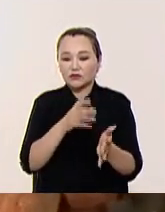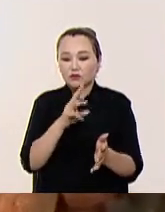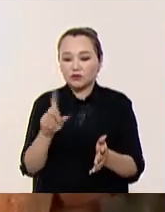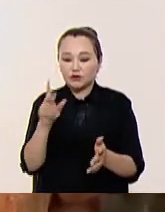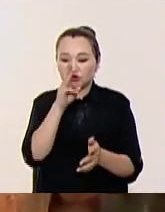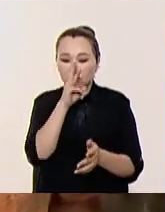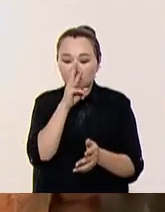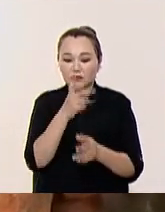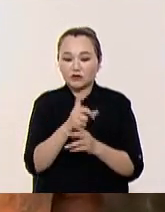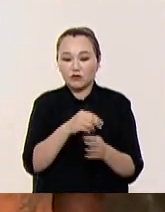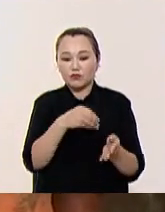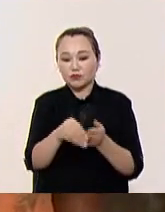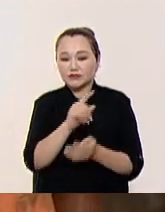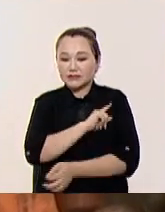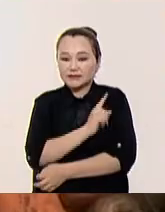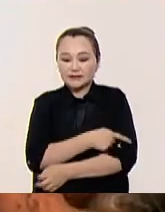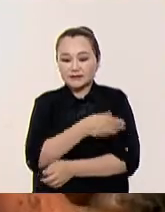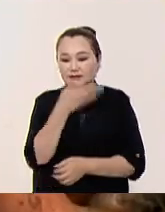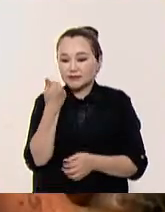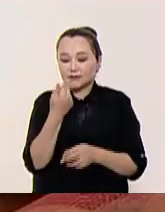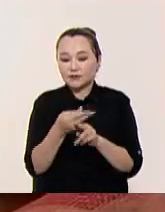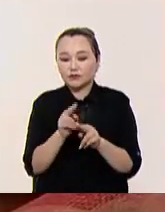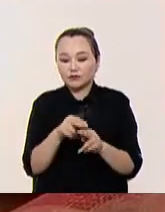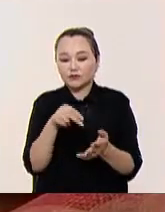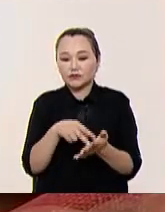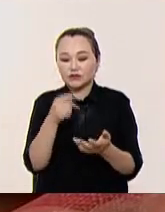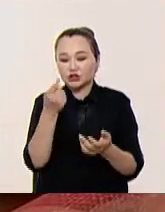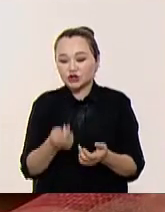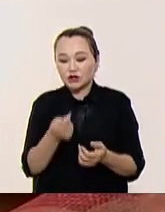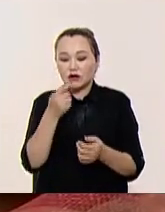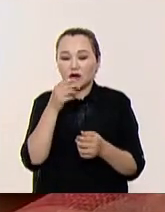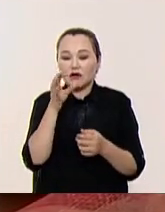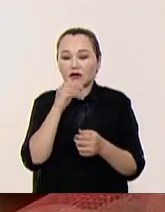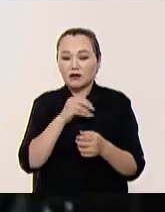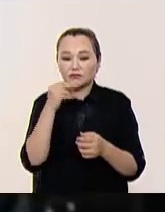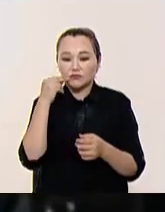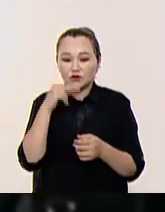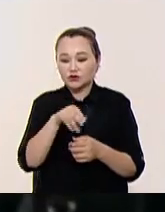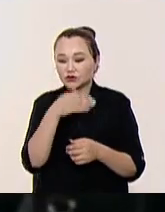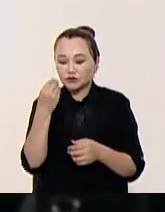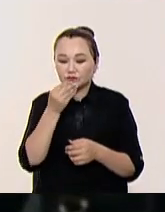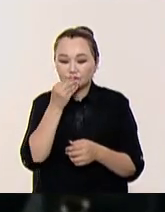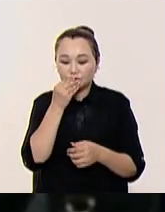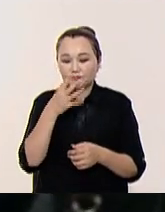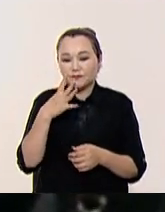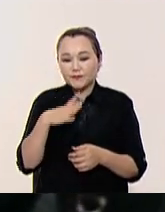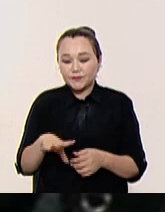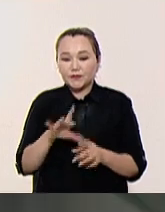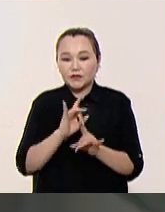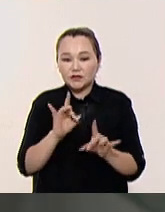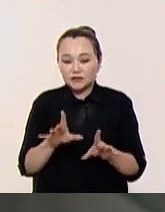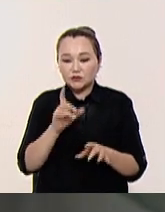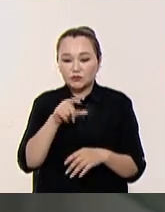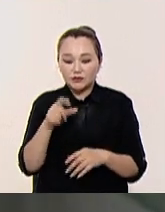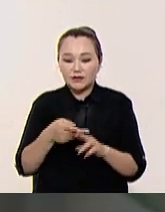жұрттың оны сатып алуына шамасы жете бермейді. Сондықтан құны төмен, құнары жоқ тағамды пайдалануына тура келеді дейді мамандар. Ал